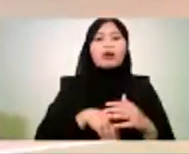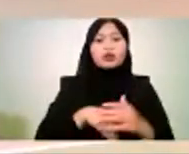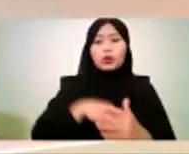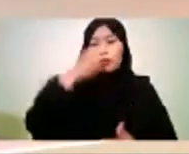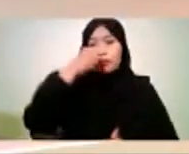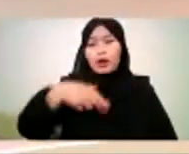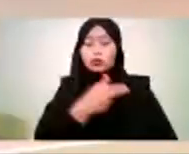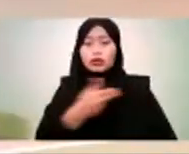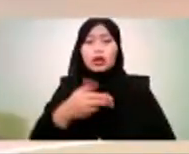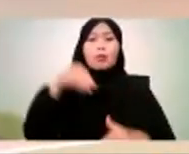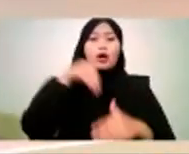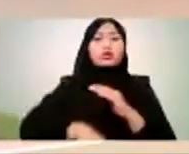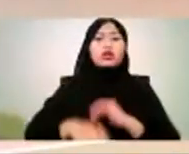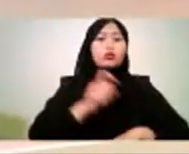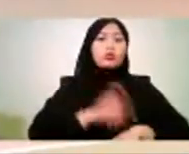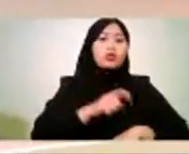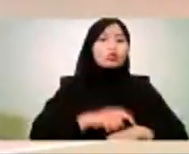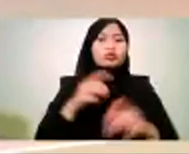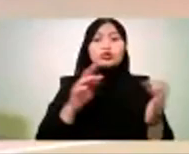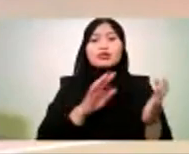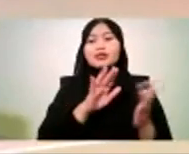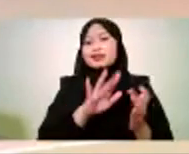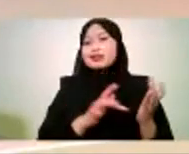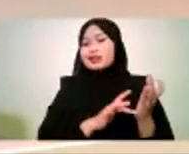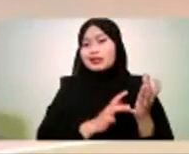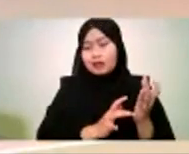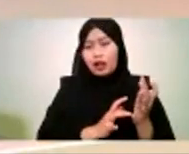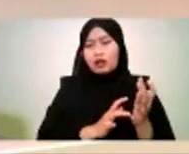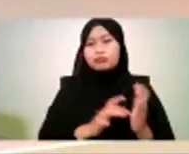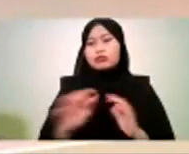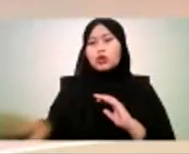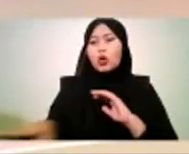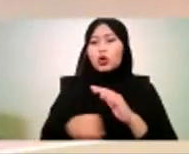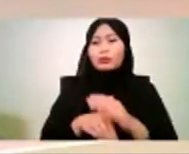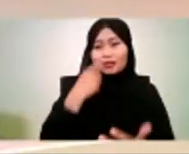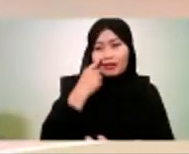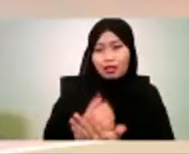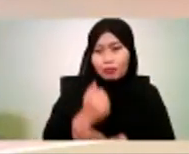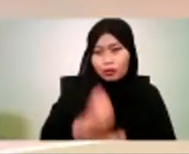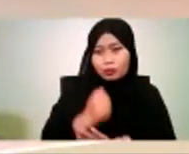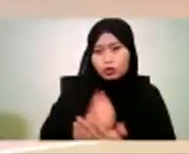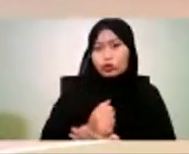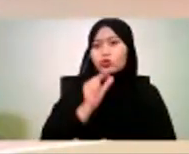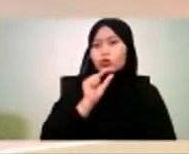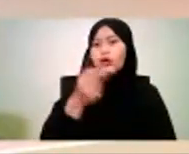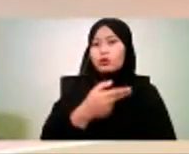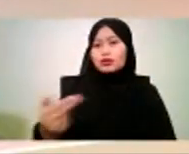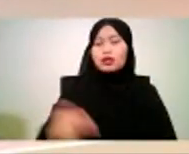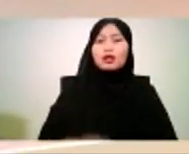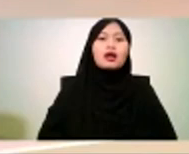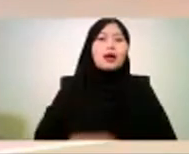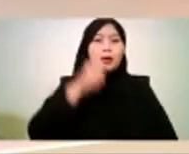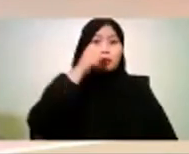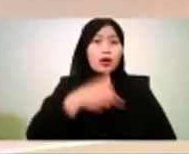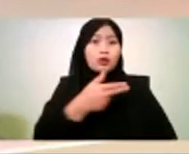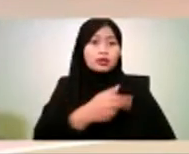di era digital untuk berkontribusi nyata bagi Indonesia program by mengajar dilakukan ke sejumlah perguruan